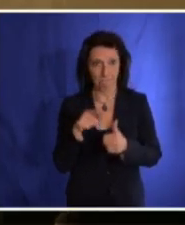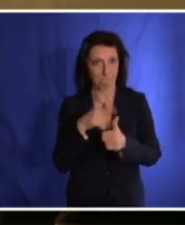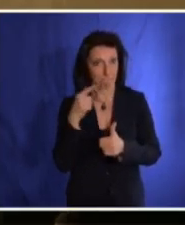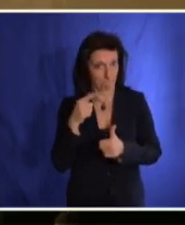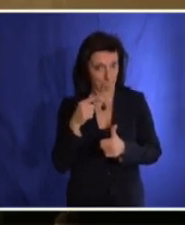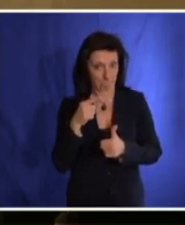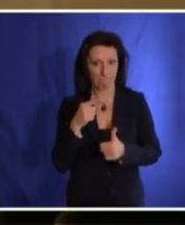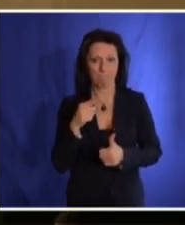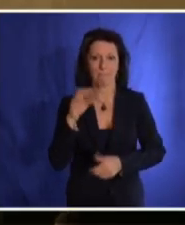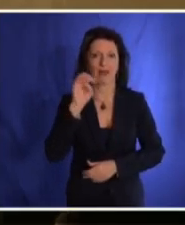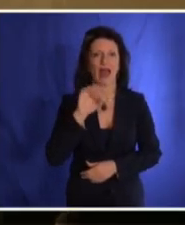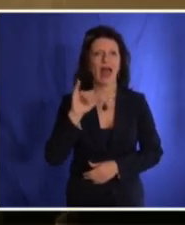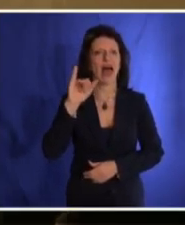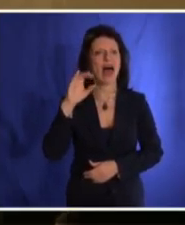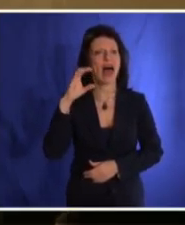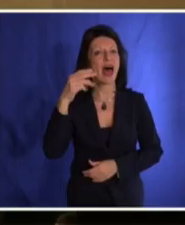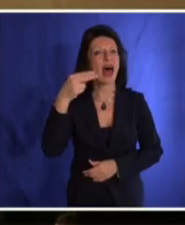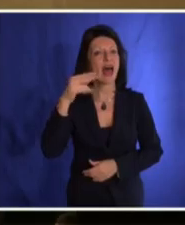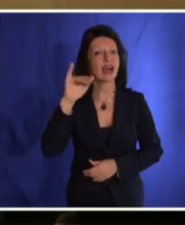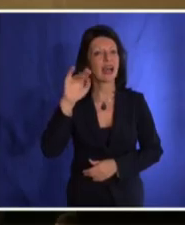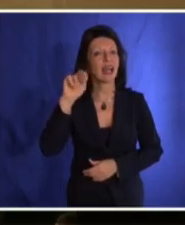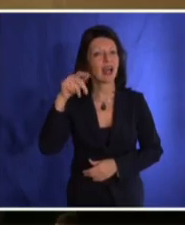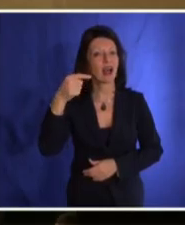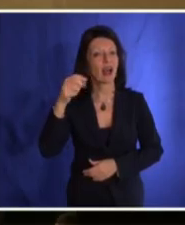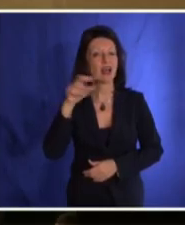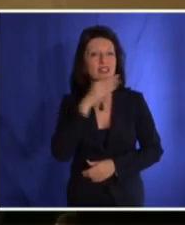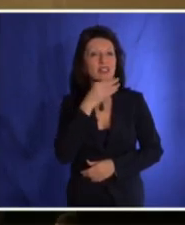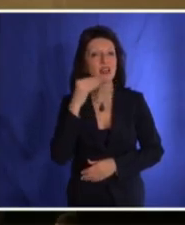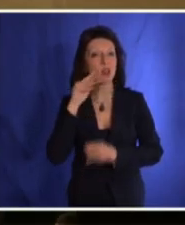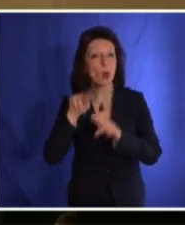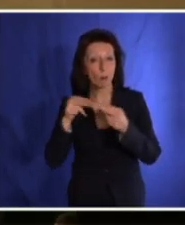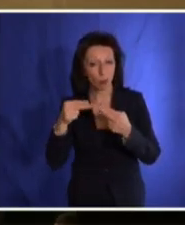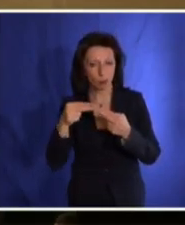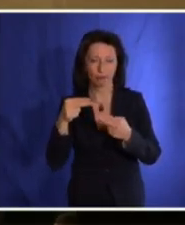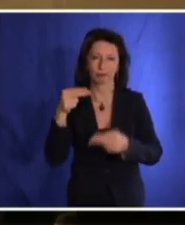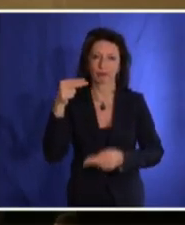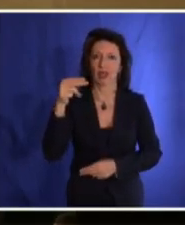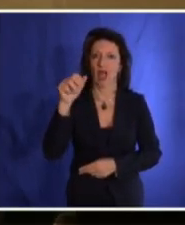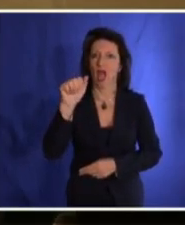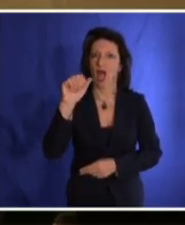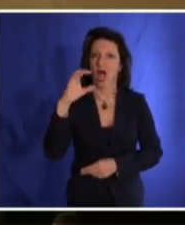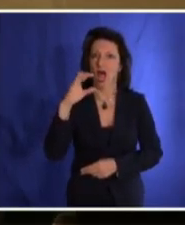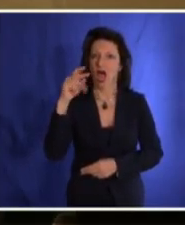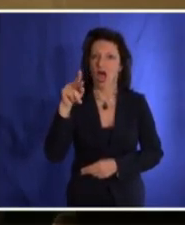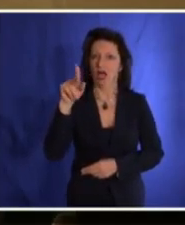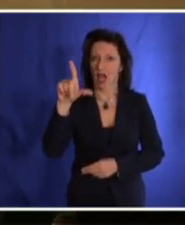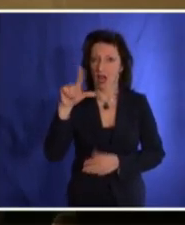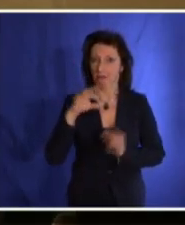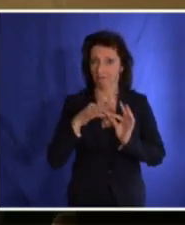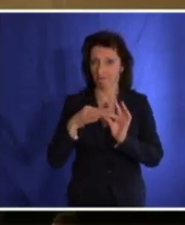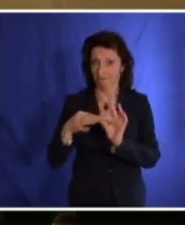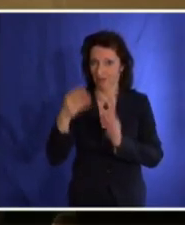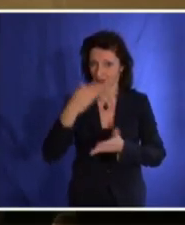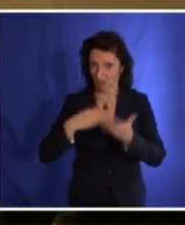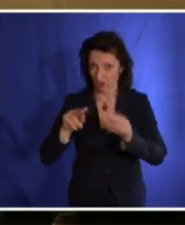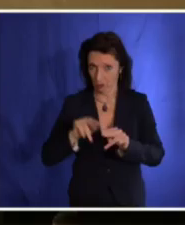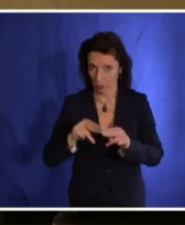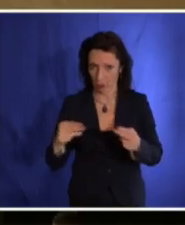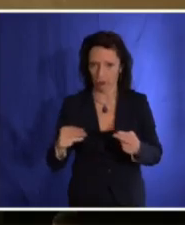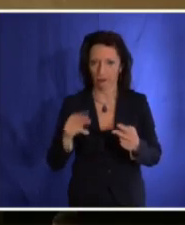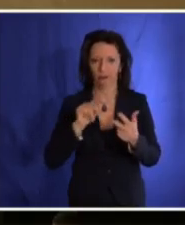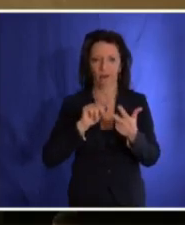Magdalena Eichinger für den Seniorenbund, Kurt Hackl für den Wirtschaftsbund, Andrea